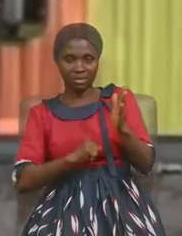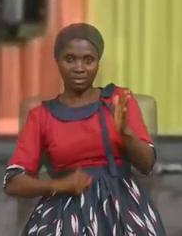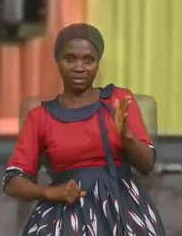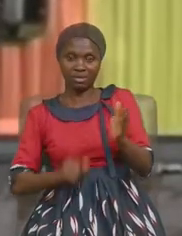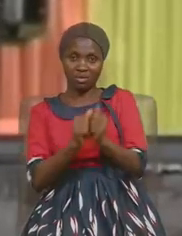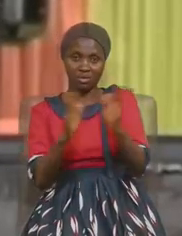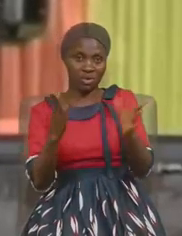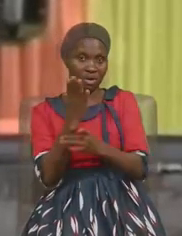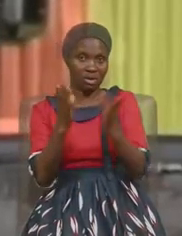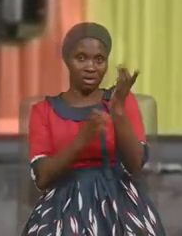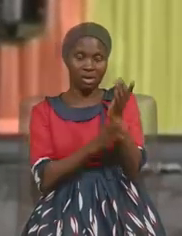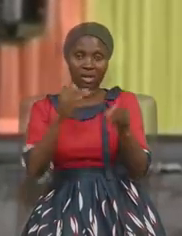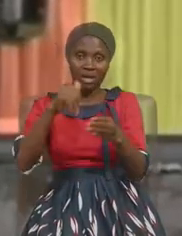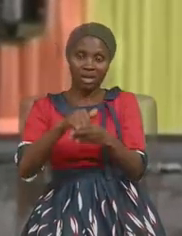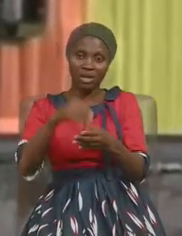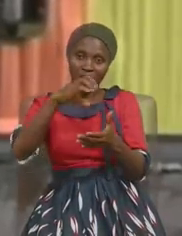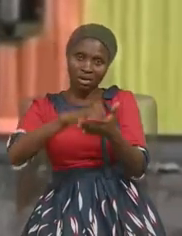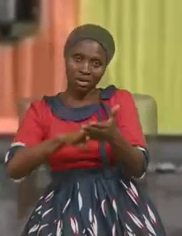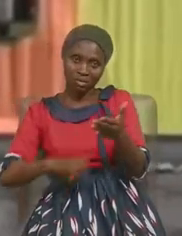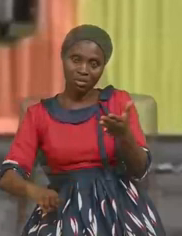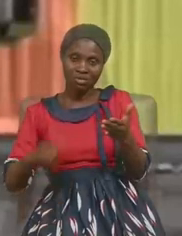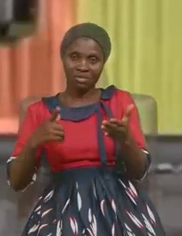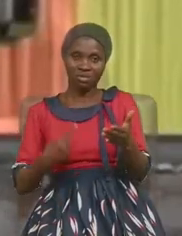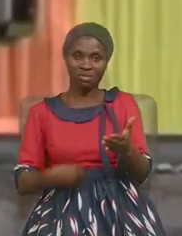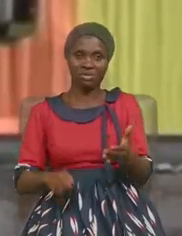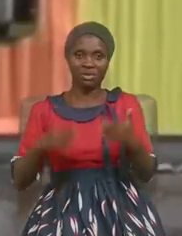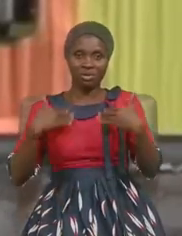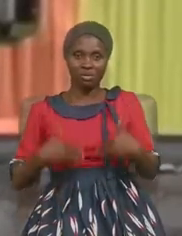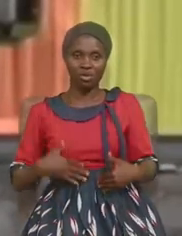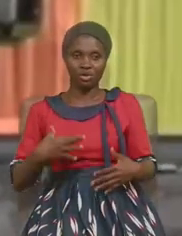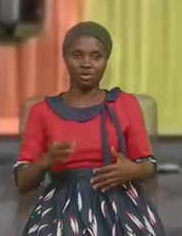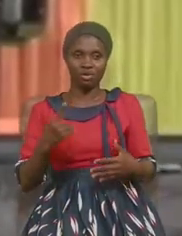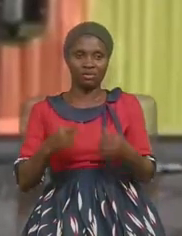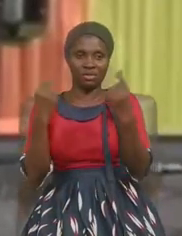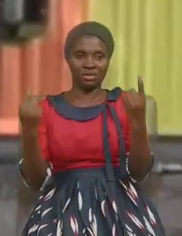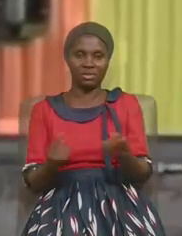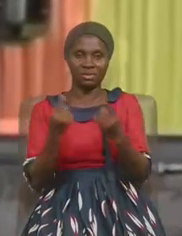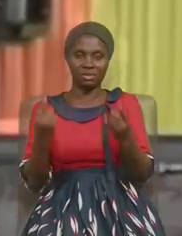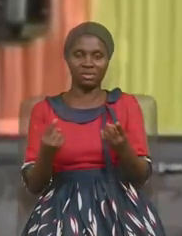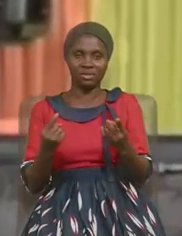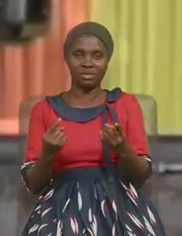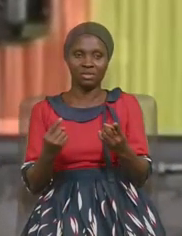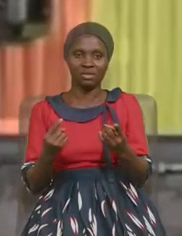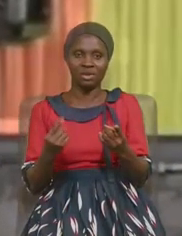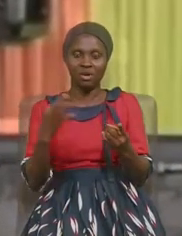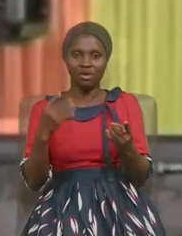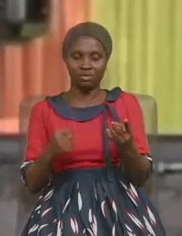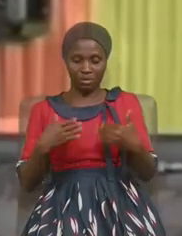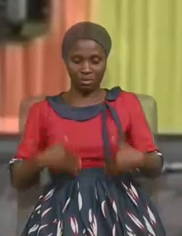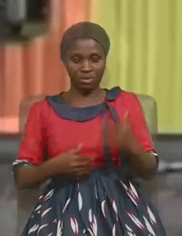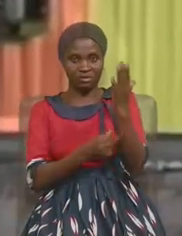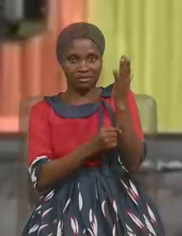faite d'une main et il y a le dépouillement du corps, de la chair, du noyau, du péché de la